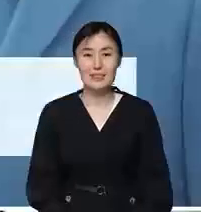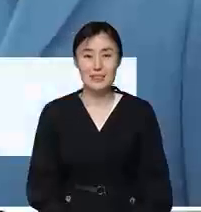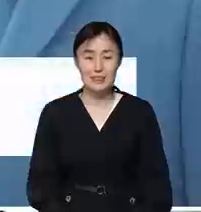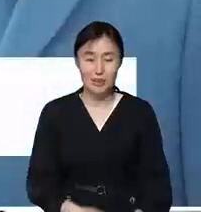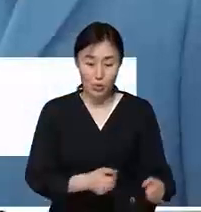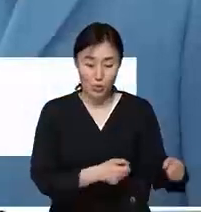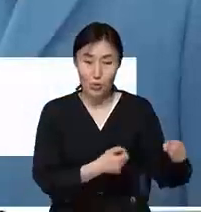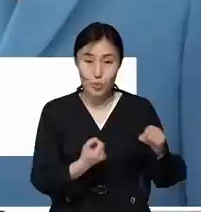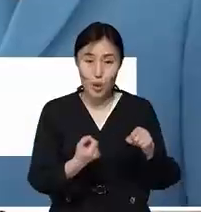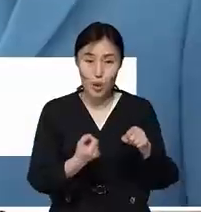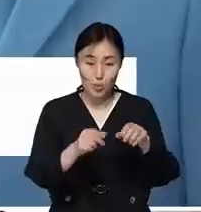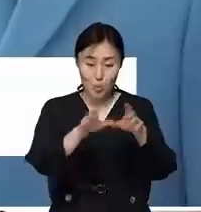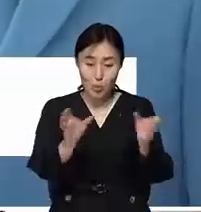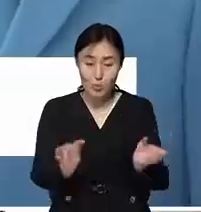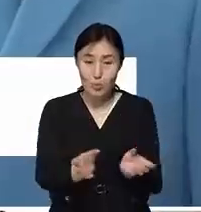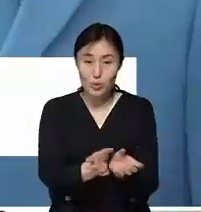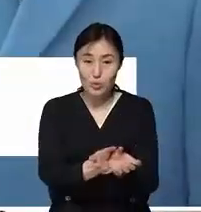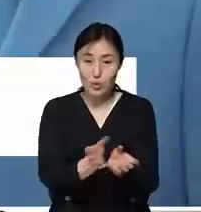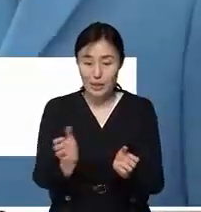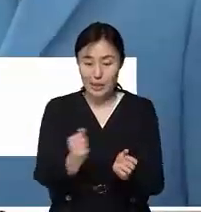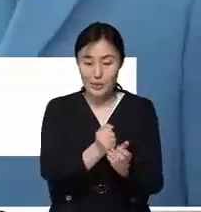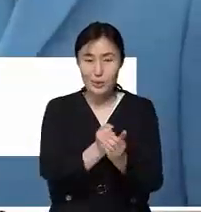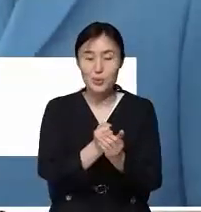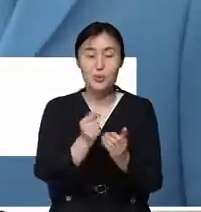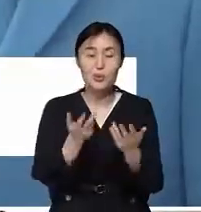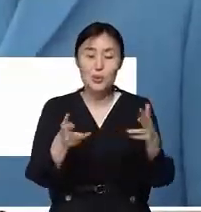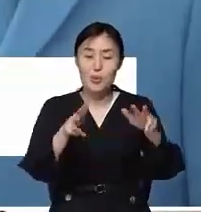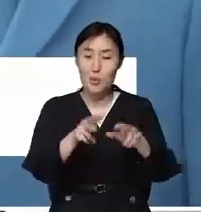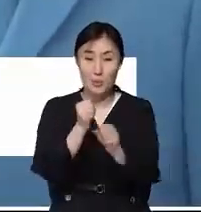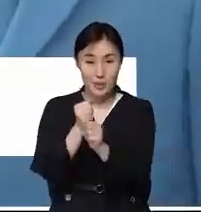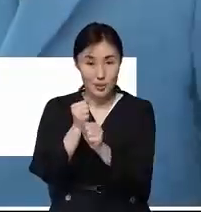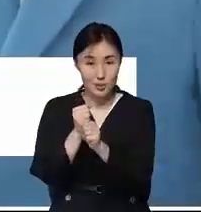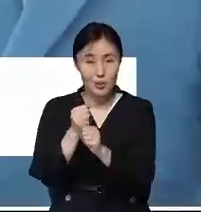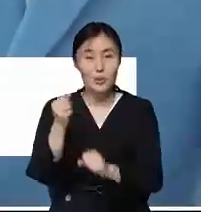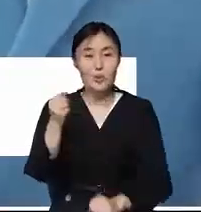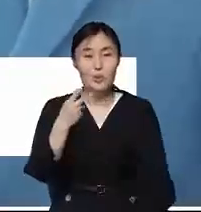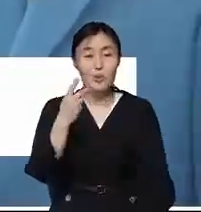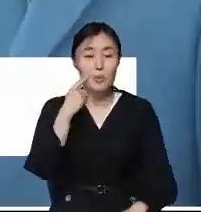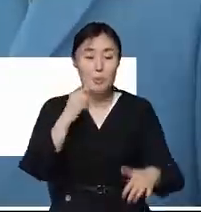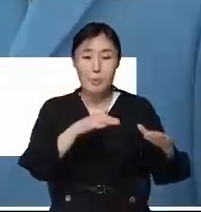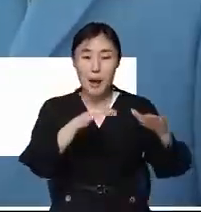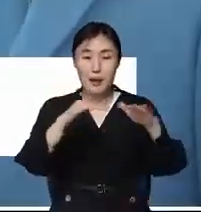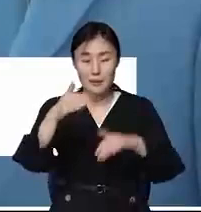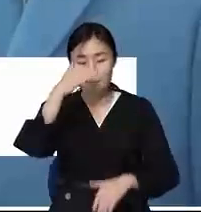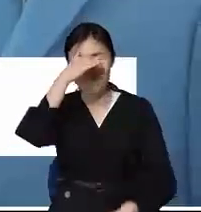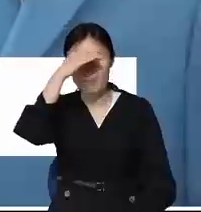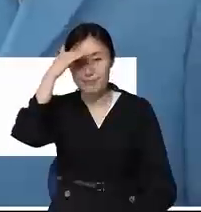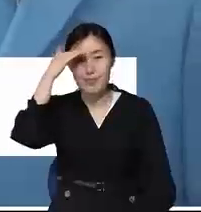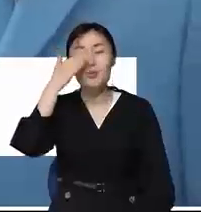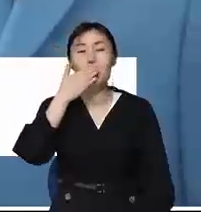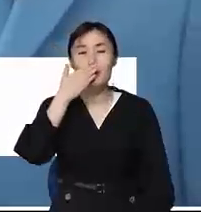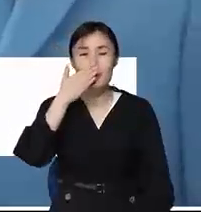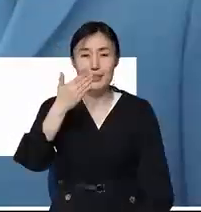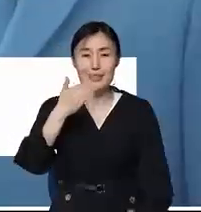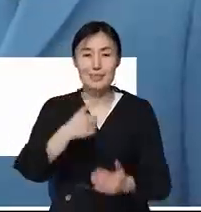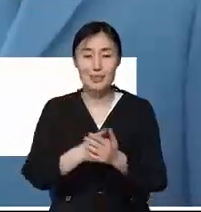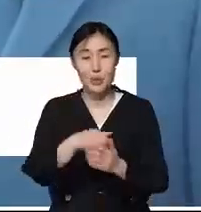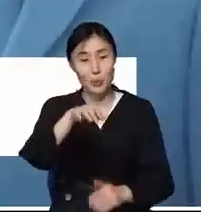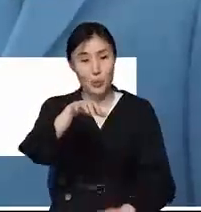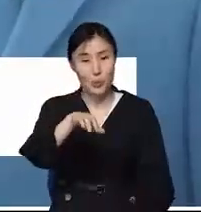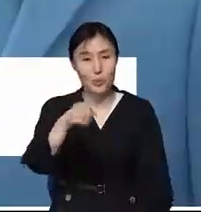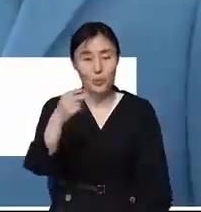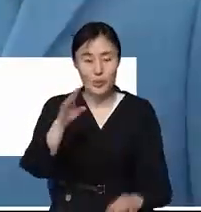구명환을 모티브로 하는 튜브 정원과 더불어서 바다를 조망할 수 있는 조망 정원,